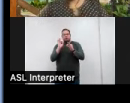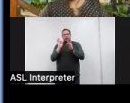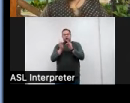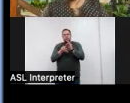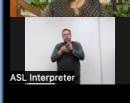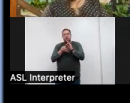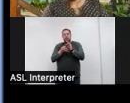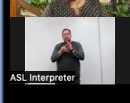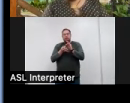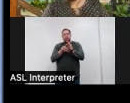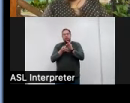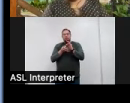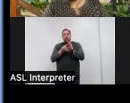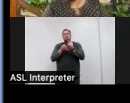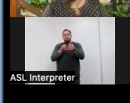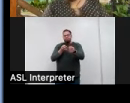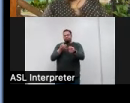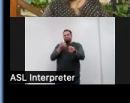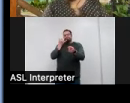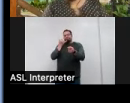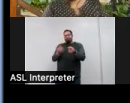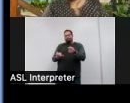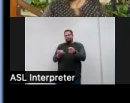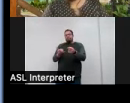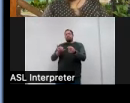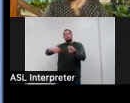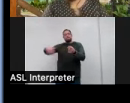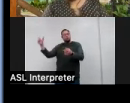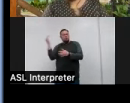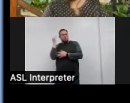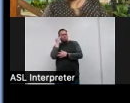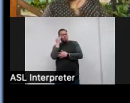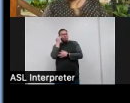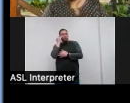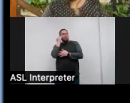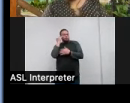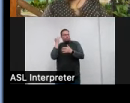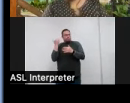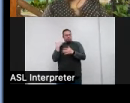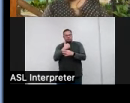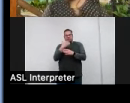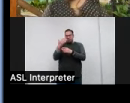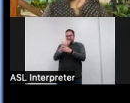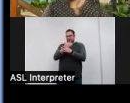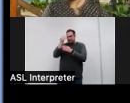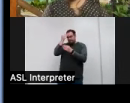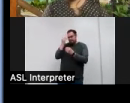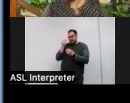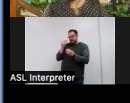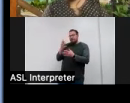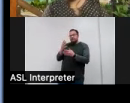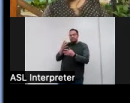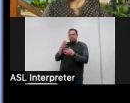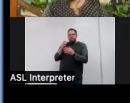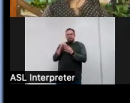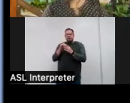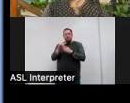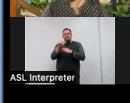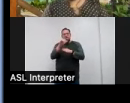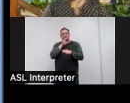للتذكير أن لدينا مترجمين الفوريين. Keep in mind as we're sharing information, maybe talking a little bit